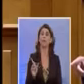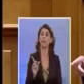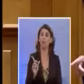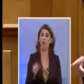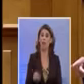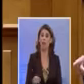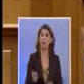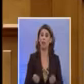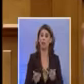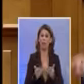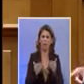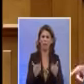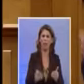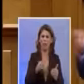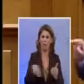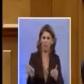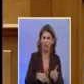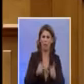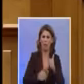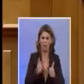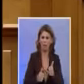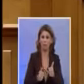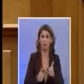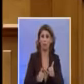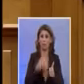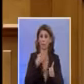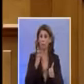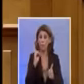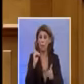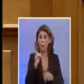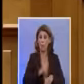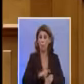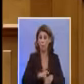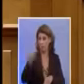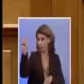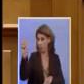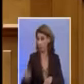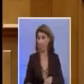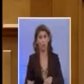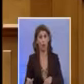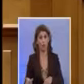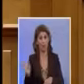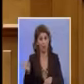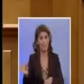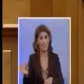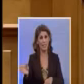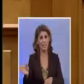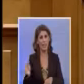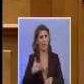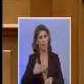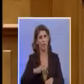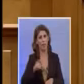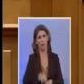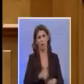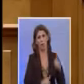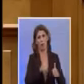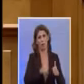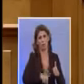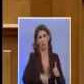μέρα υπονομεύσατε εσείς προσωπικά, από την πρώτη στιγμή, και τη διενέργεια του παρόντος